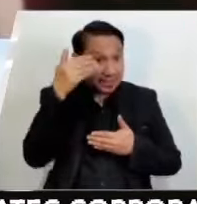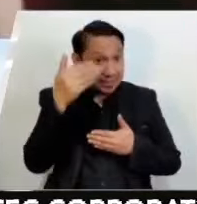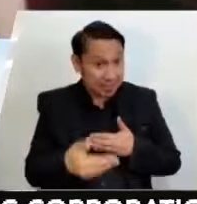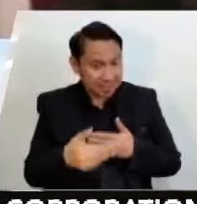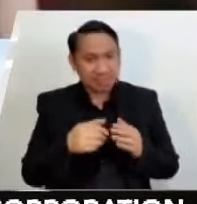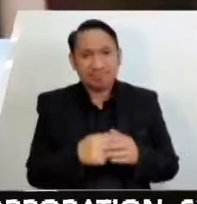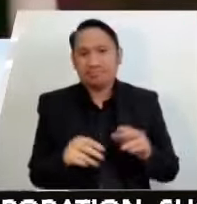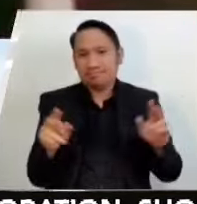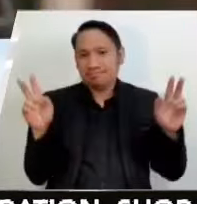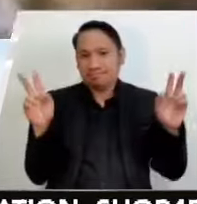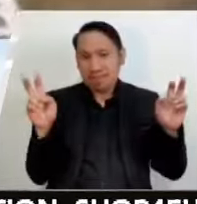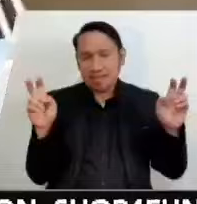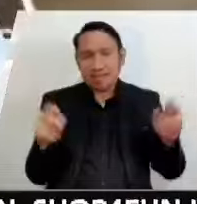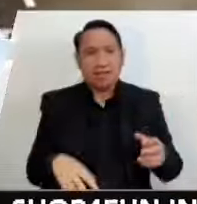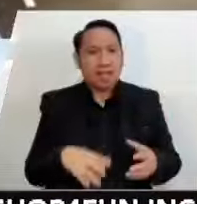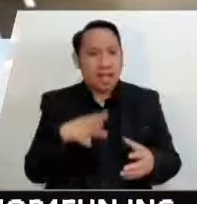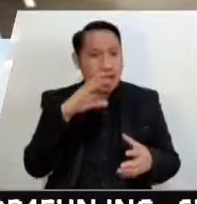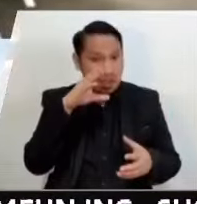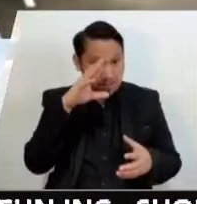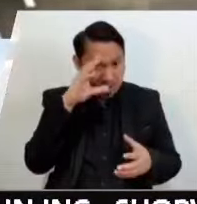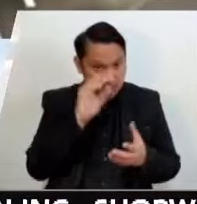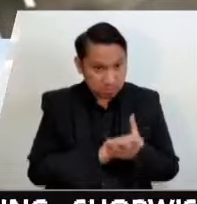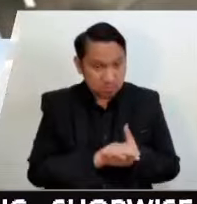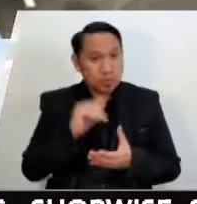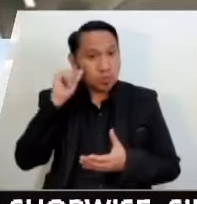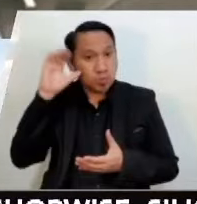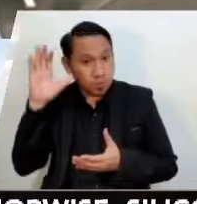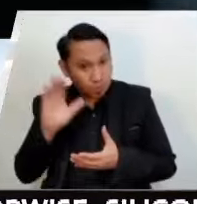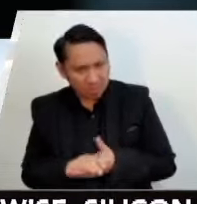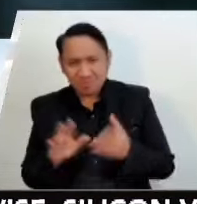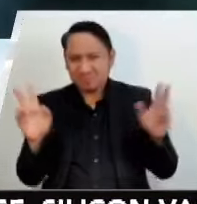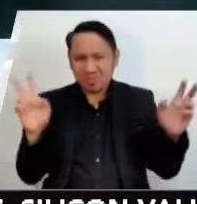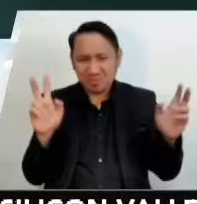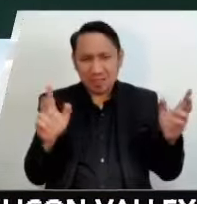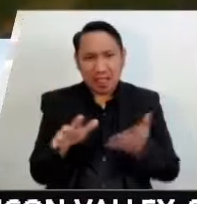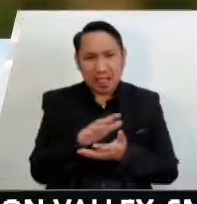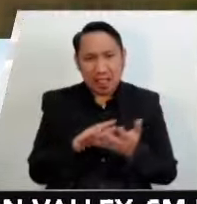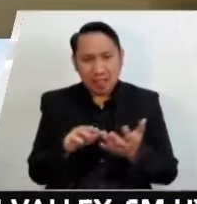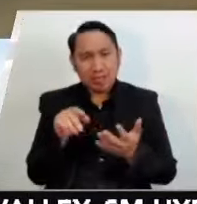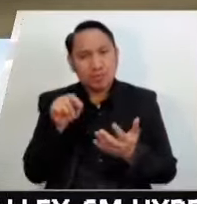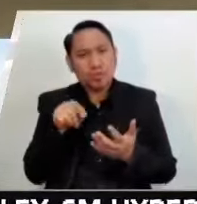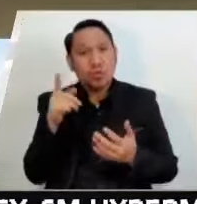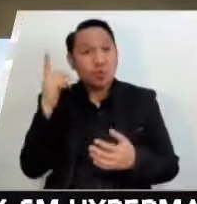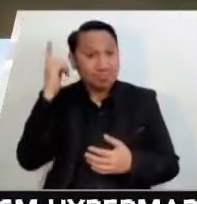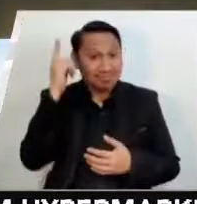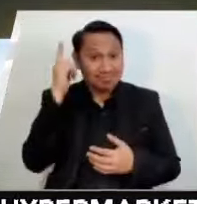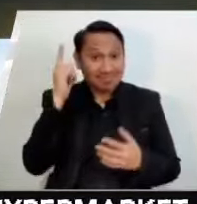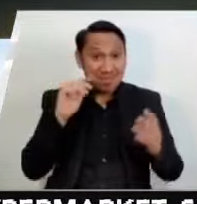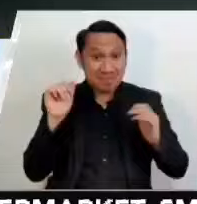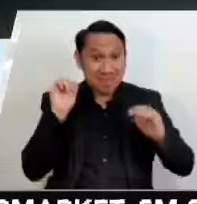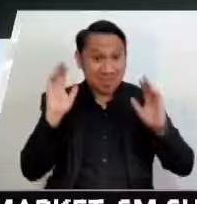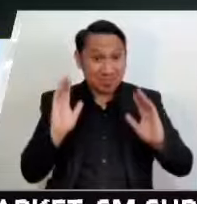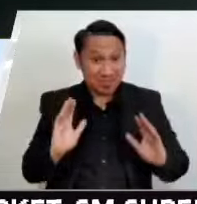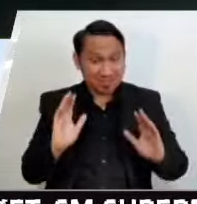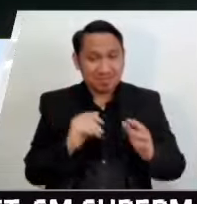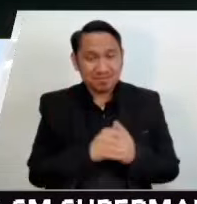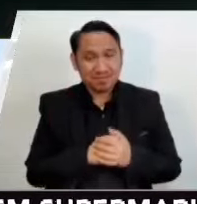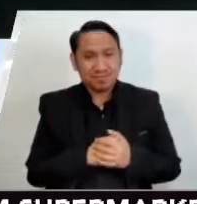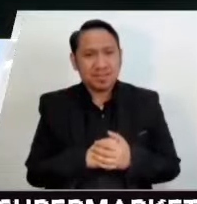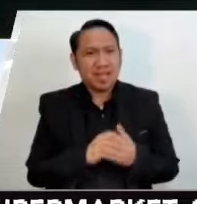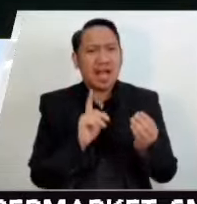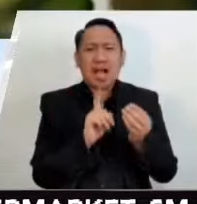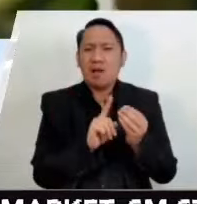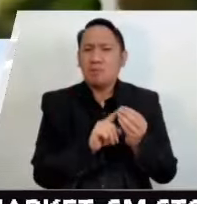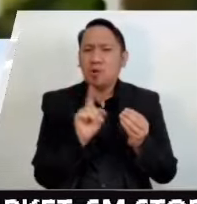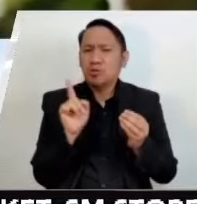ko na pag-ibidahan nila Jasmine Curtis Smith, River Cruz, at Lizelle Lopez. Iikot ang asawa ng asawa ko